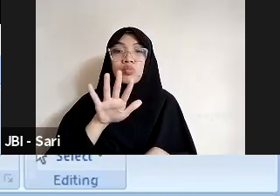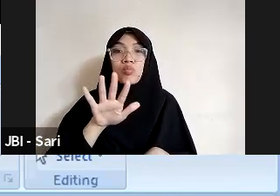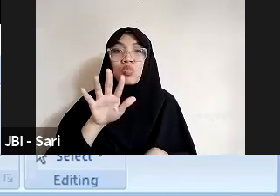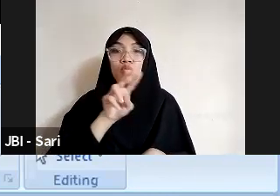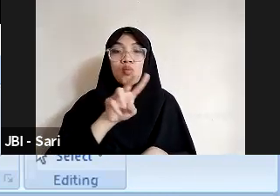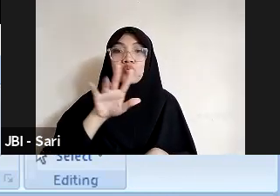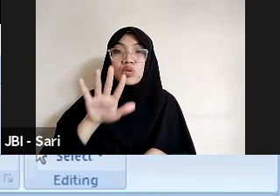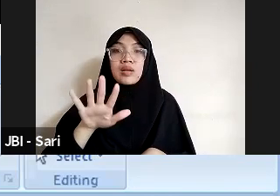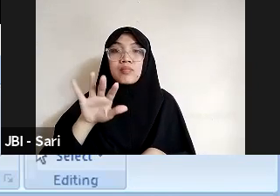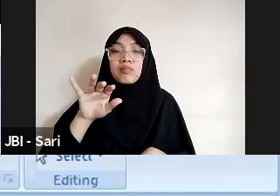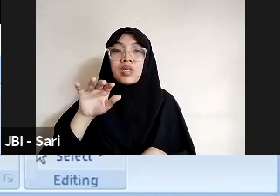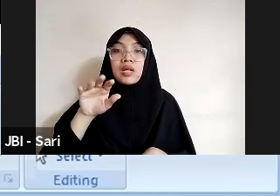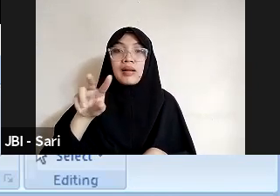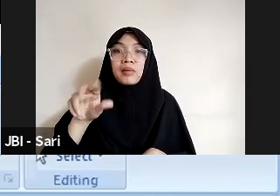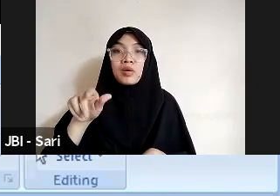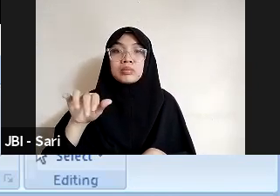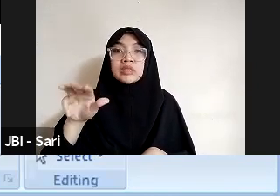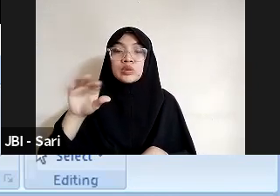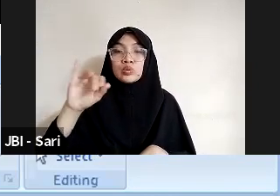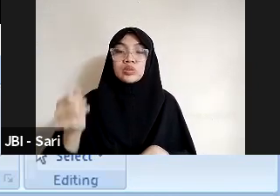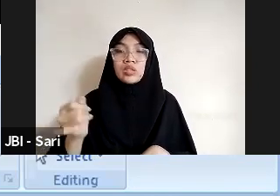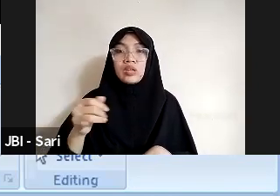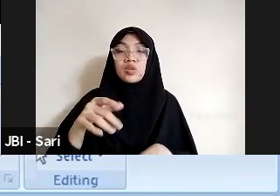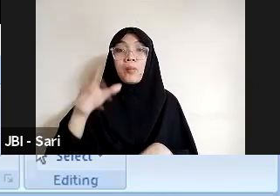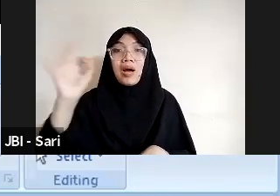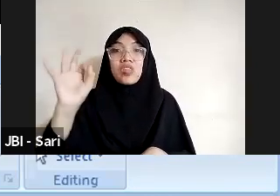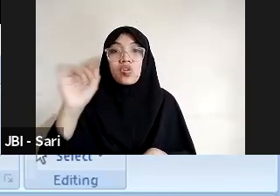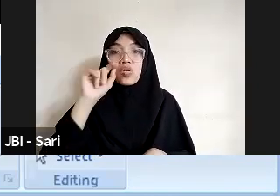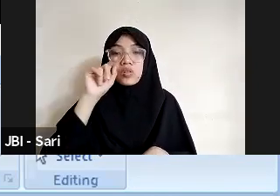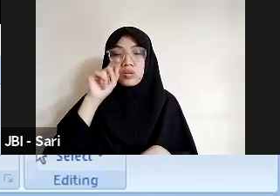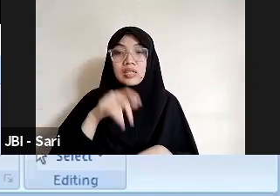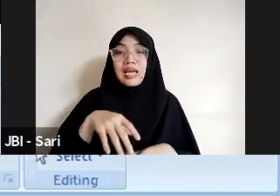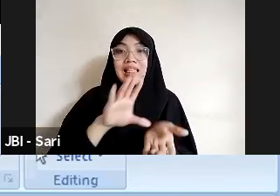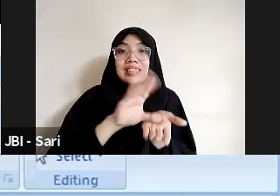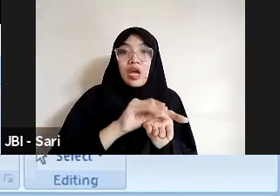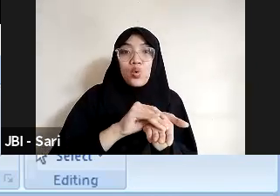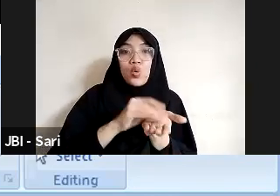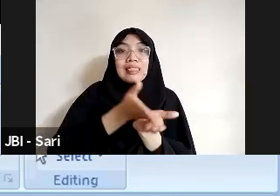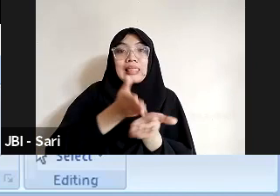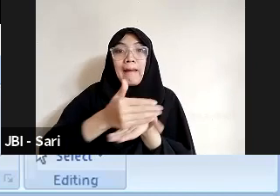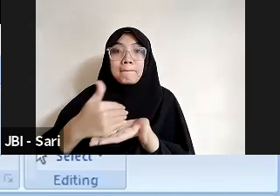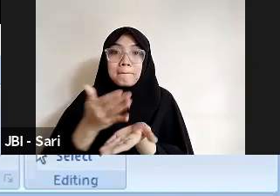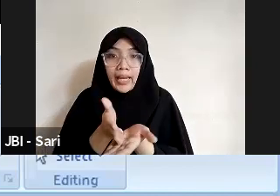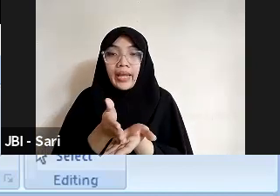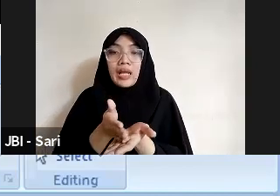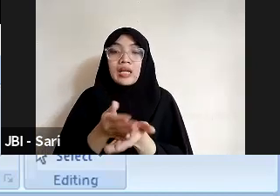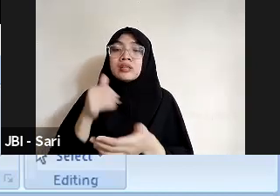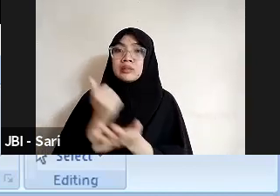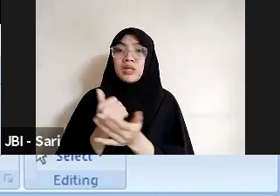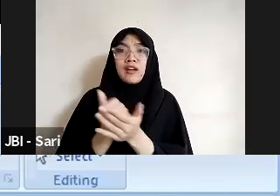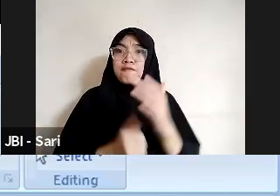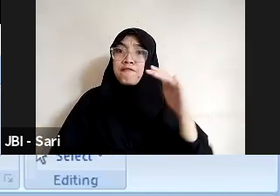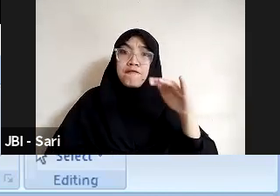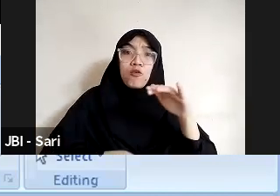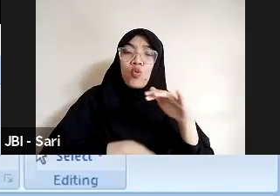bakso. Maka sesungguhnya tahu tempe yang kita makan itu tidak sepenuhnya kemudian